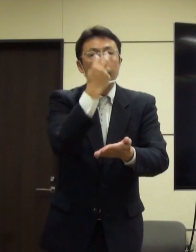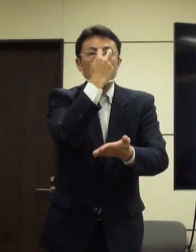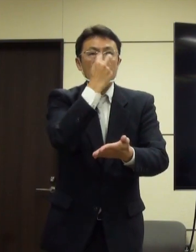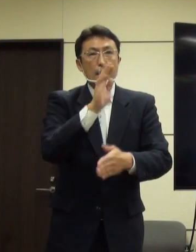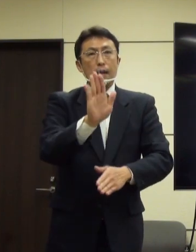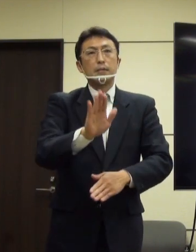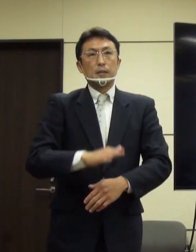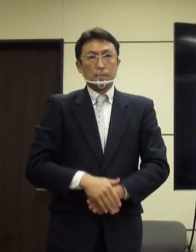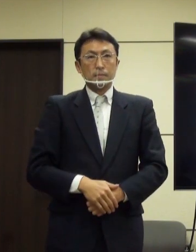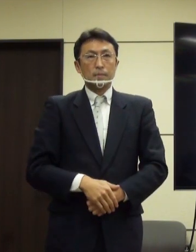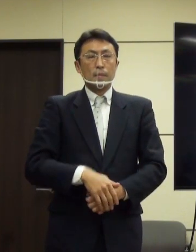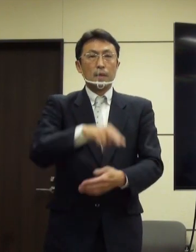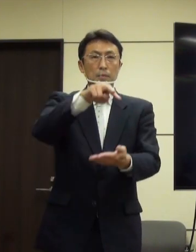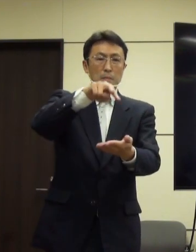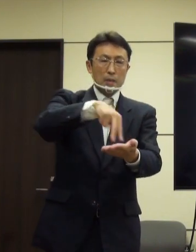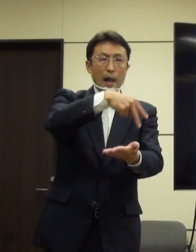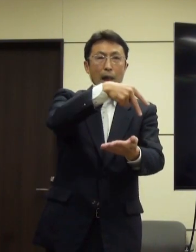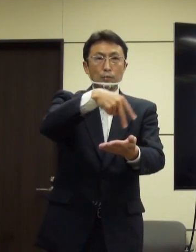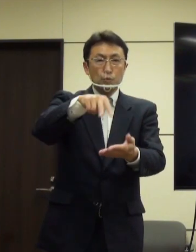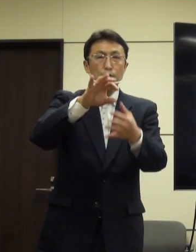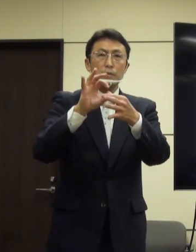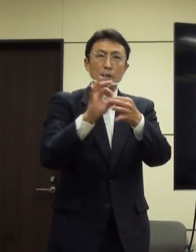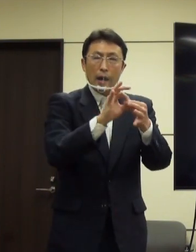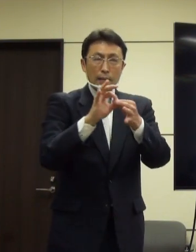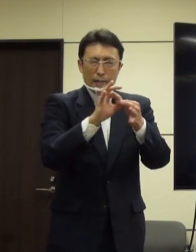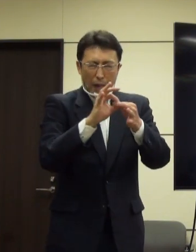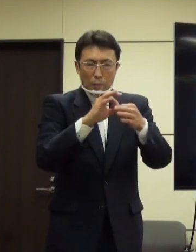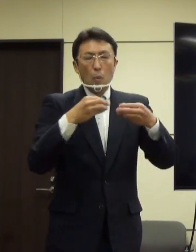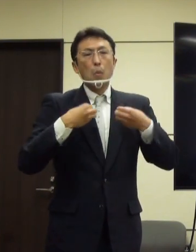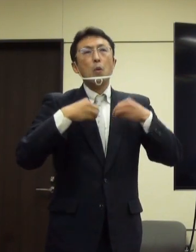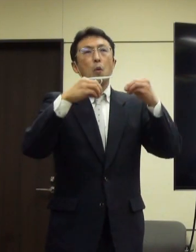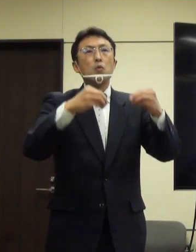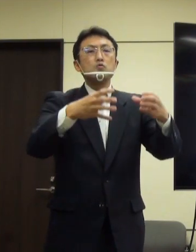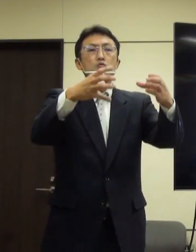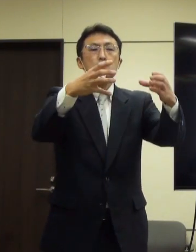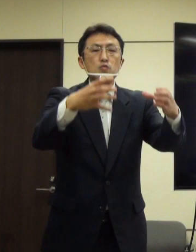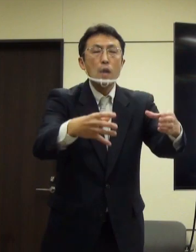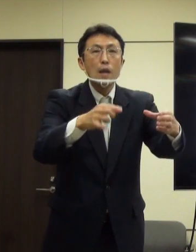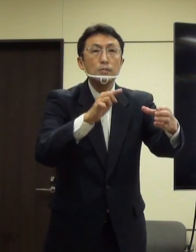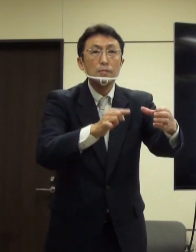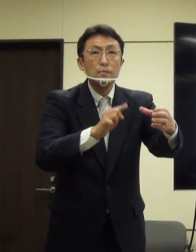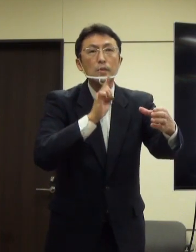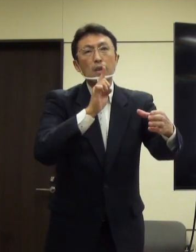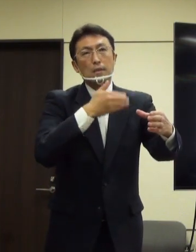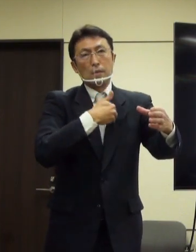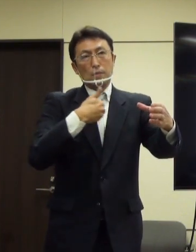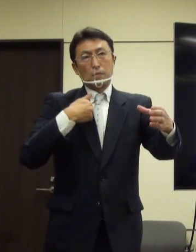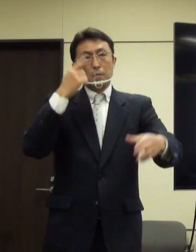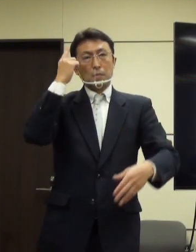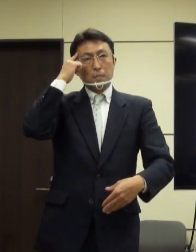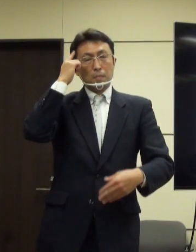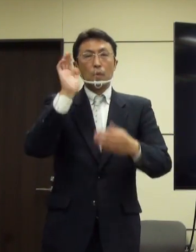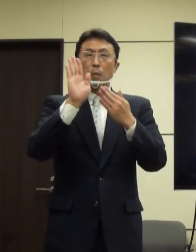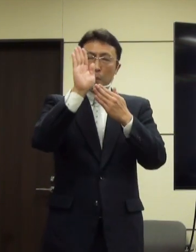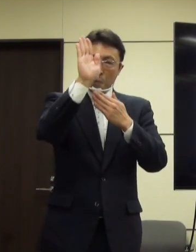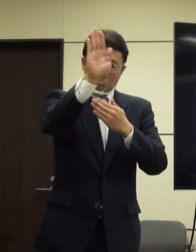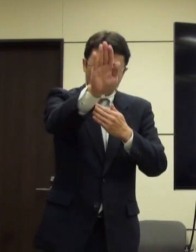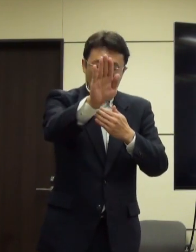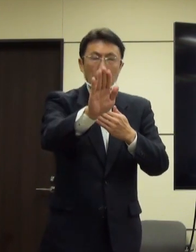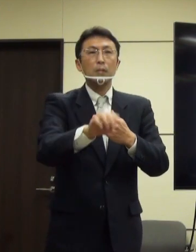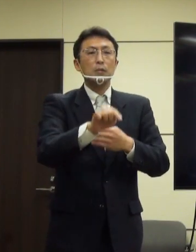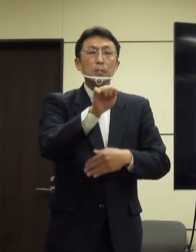関連クラスターということが言えるのではないかなというふうに思いますまああの子も友会